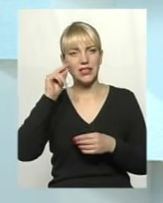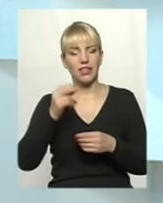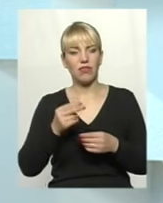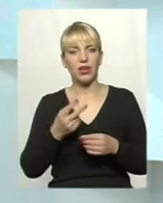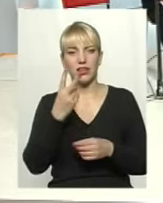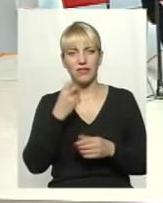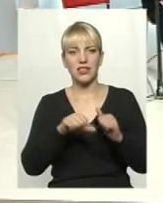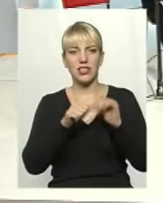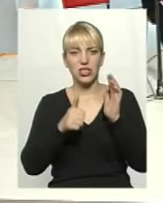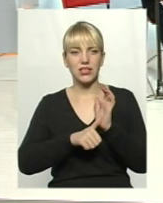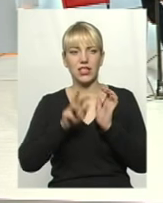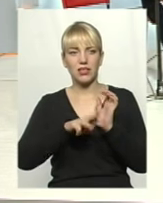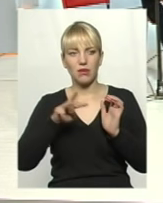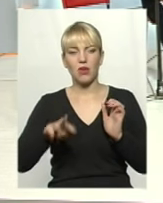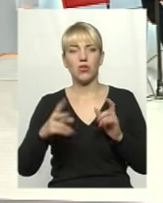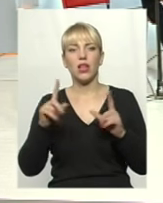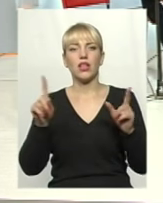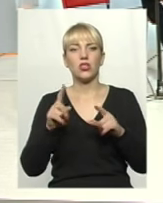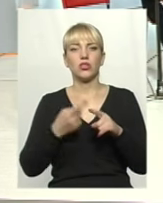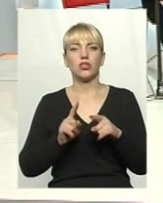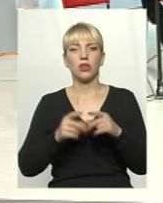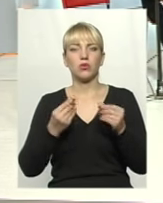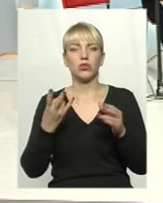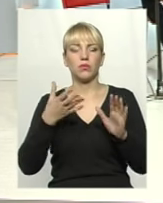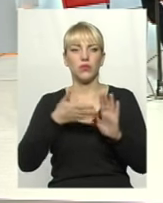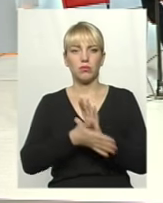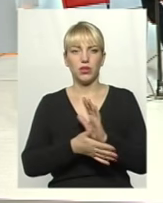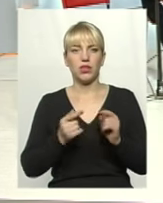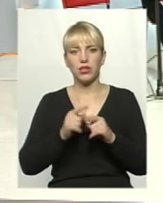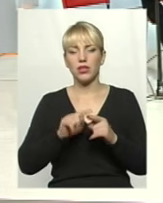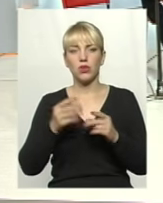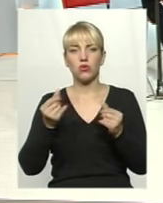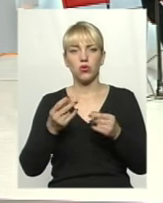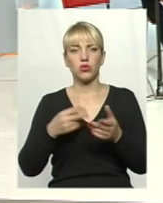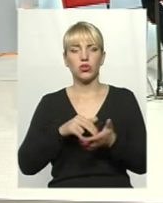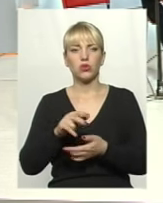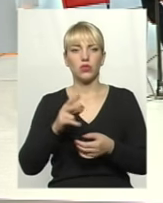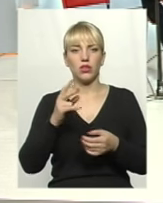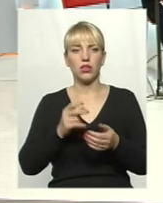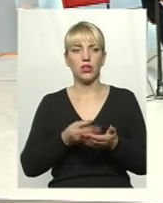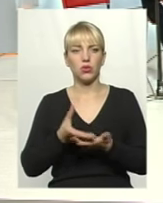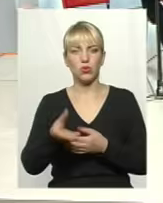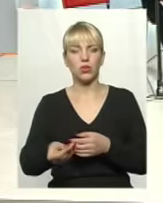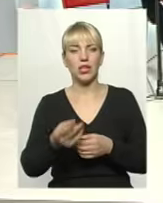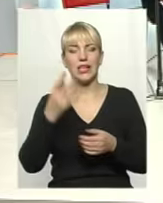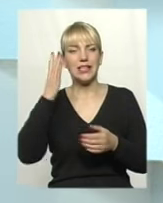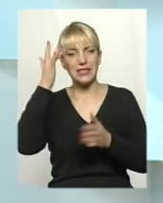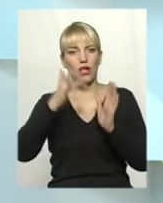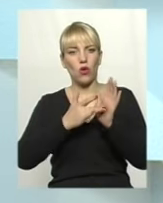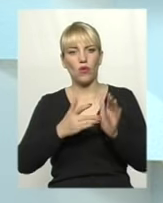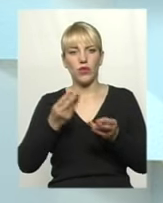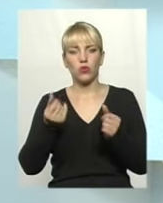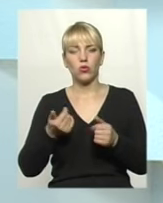216 мільйонів, на що ці кошти мали би піти? Ці кошти йдуть відповідно до постанови, цільові кошти